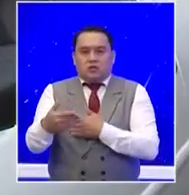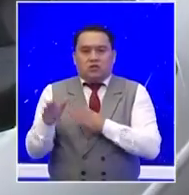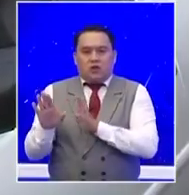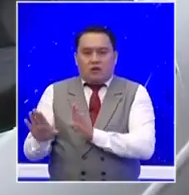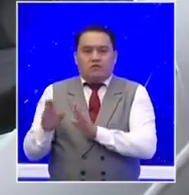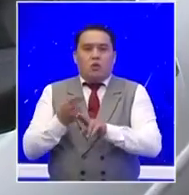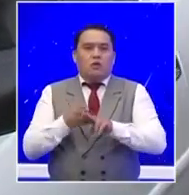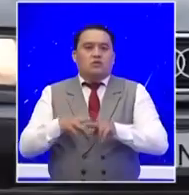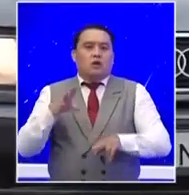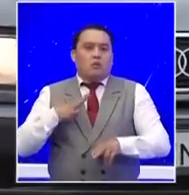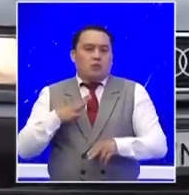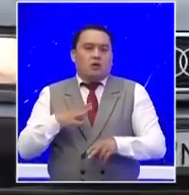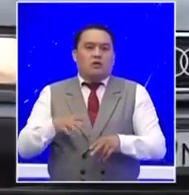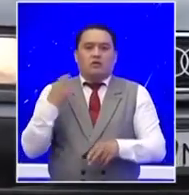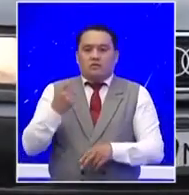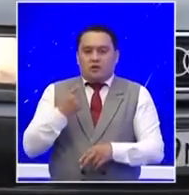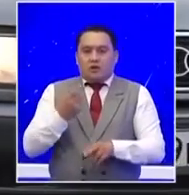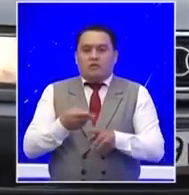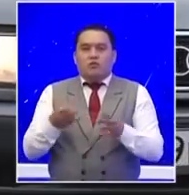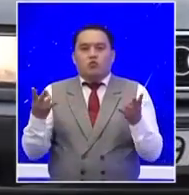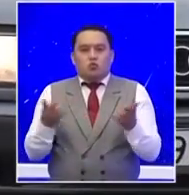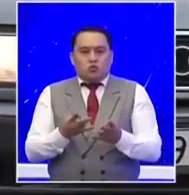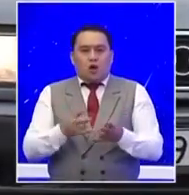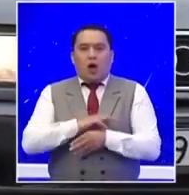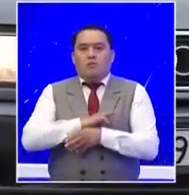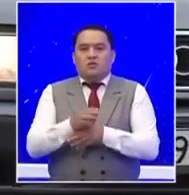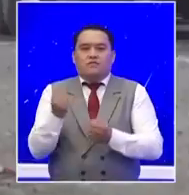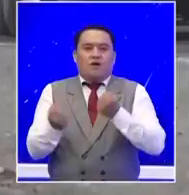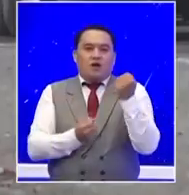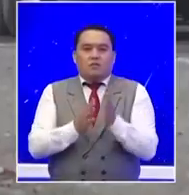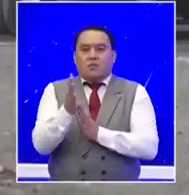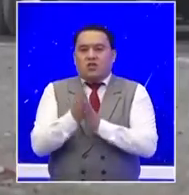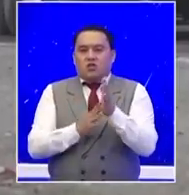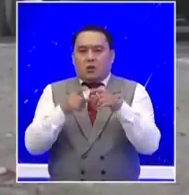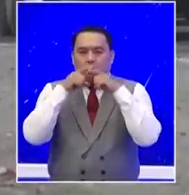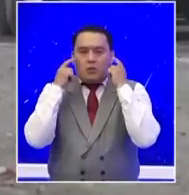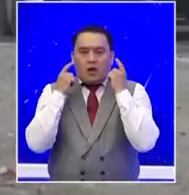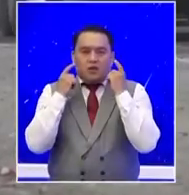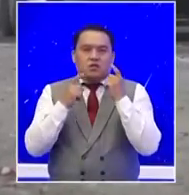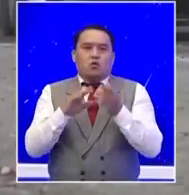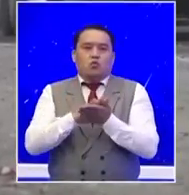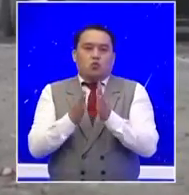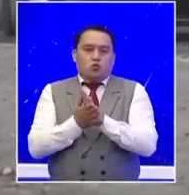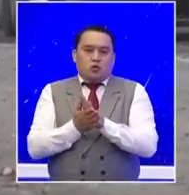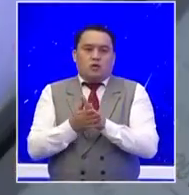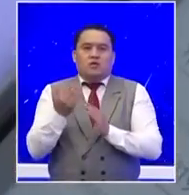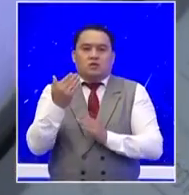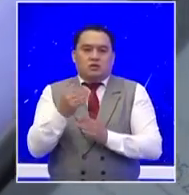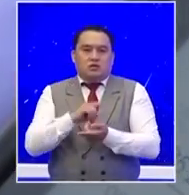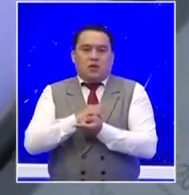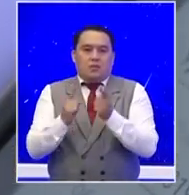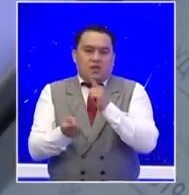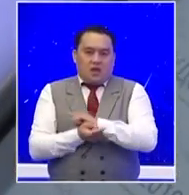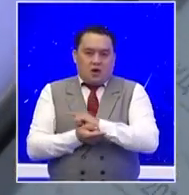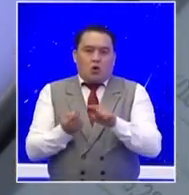среди пассажиров, а также владельцам автопарков необходимо обеспечить водителей перчатками, медмасками с условием их своевременной